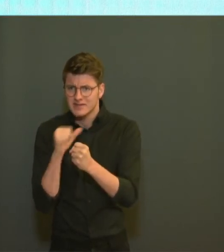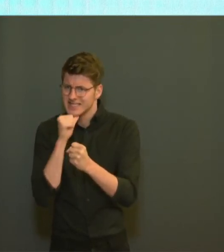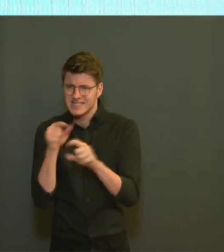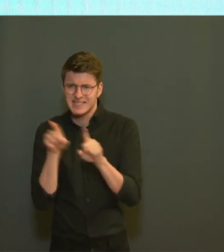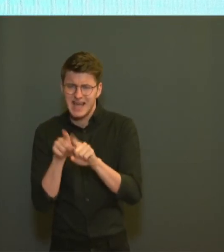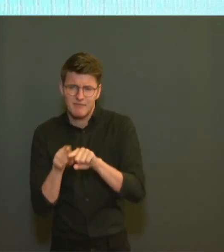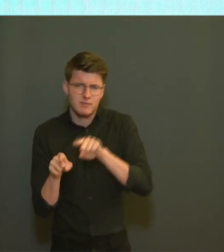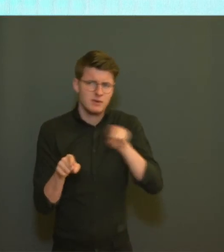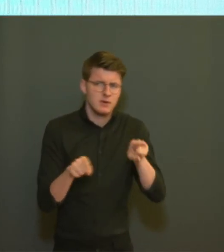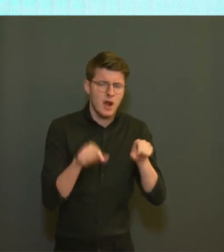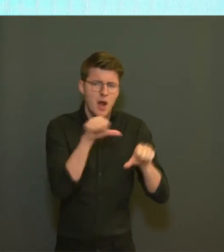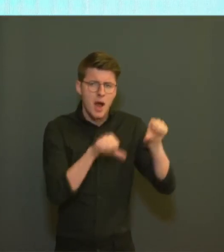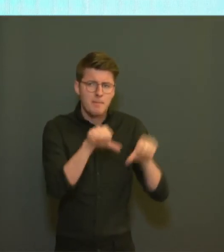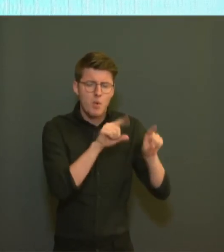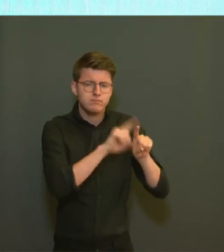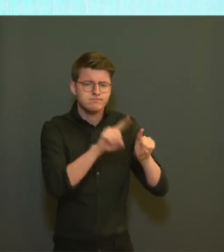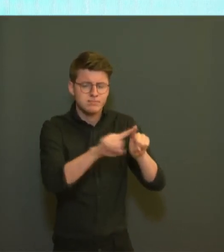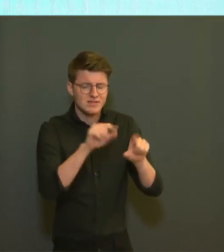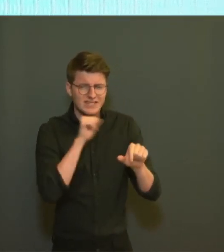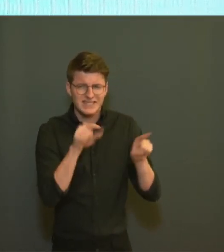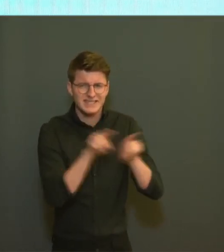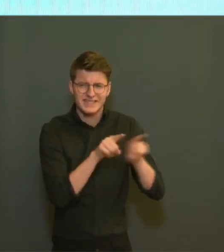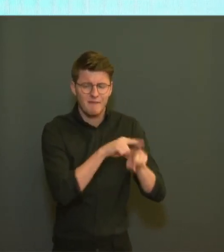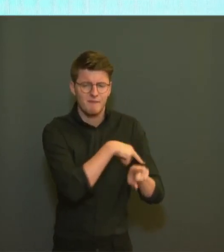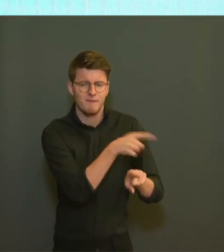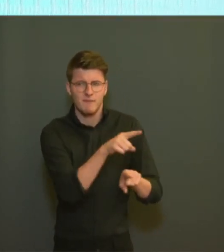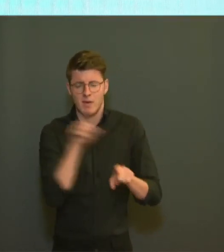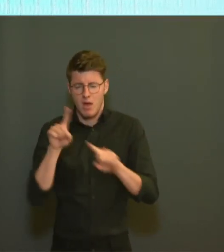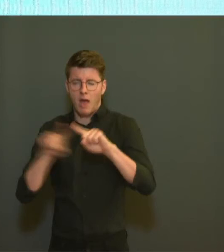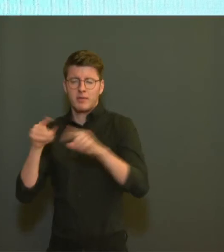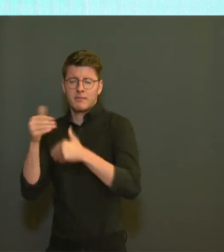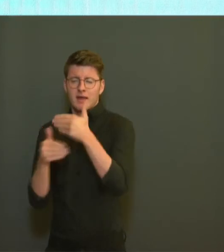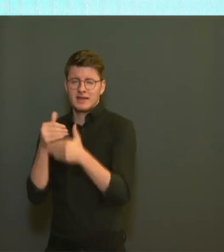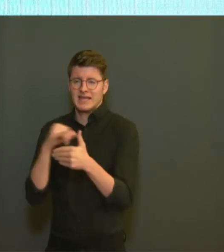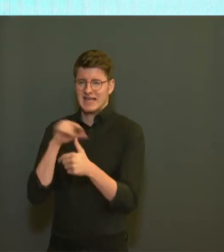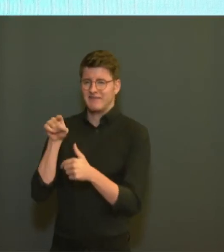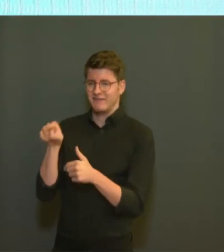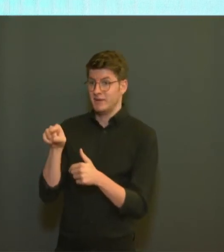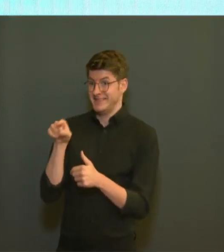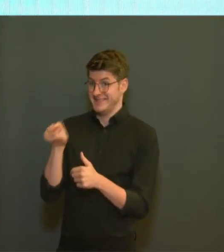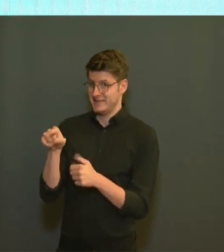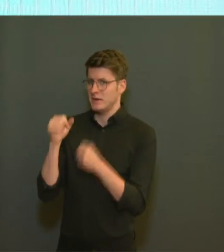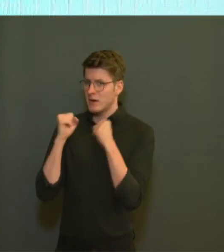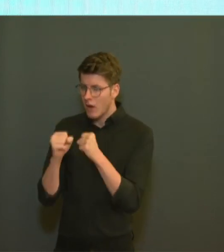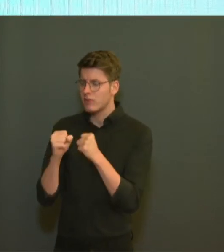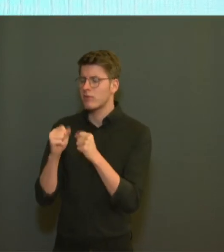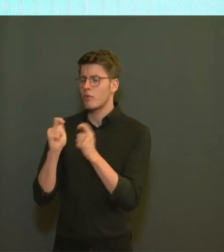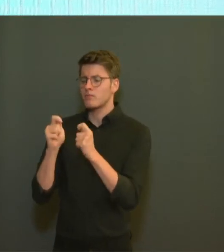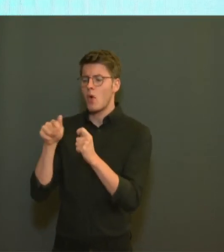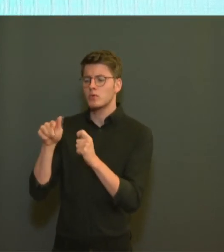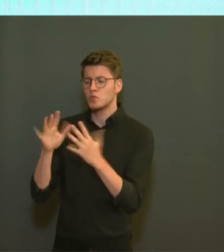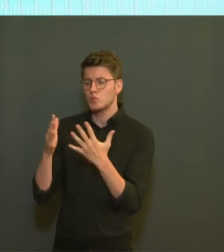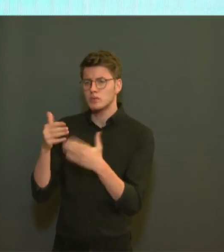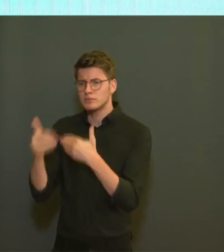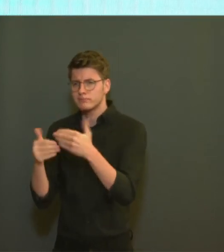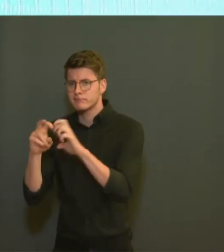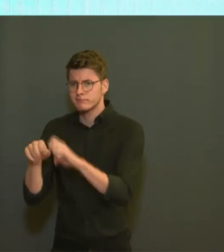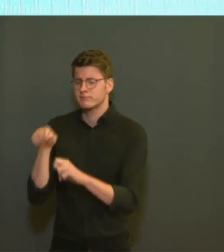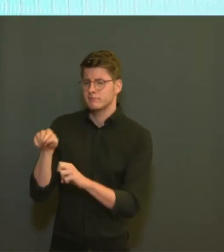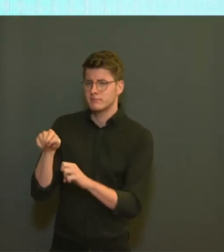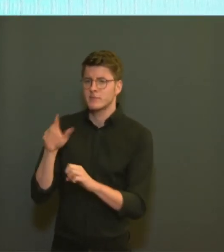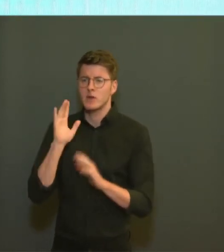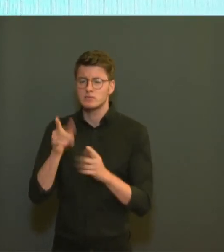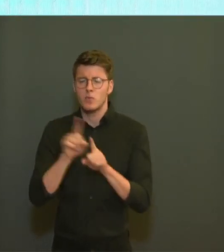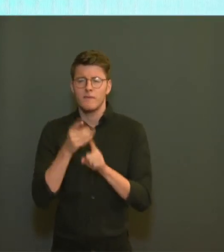de testen die uitgevoerd worden in de klinische laboratoria. Er werd ook gevraagd aan de laboratoria dat